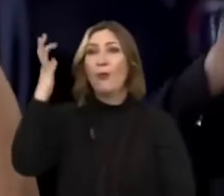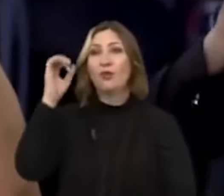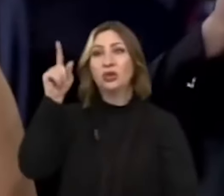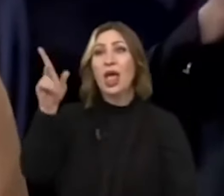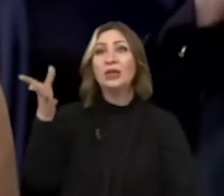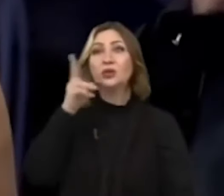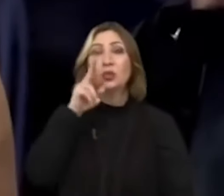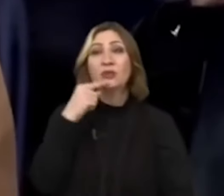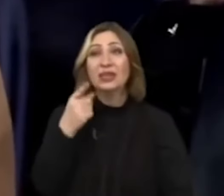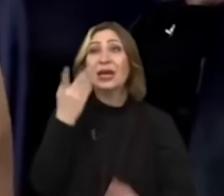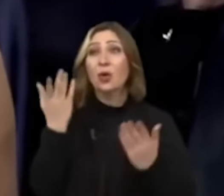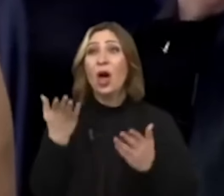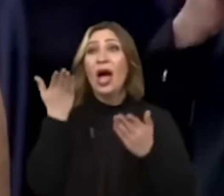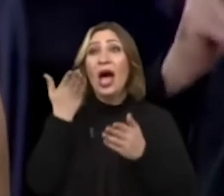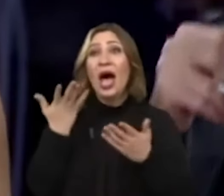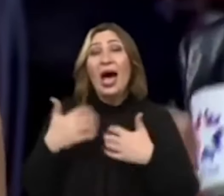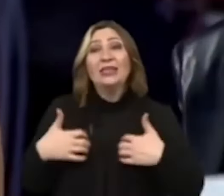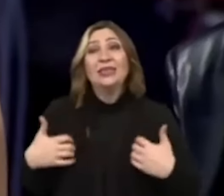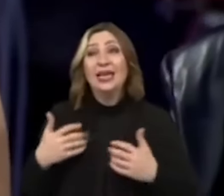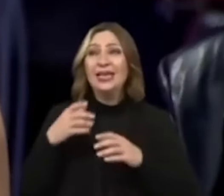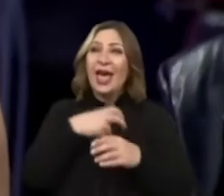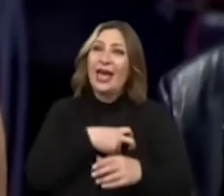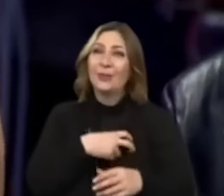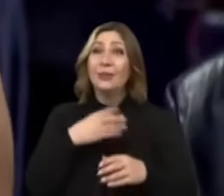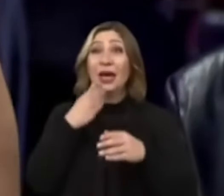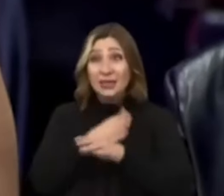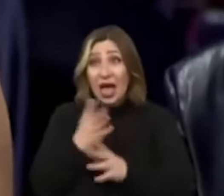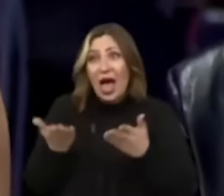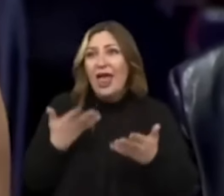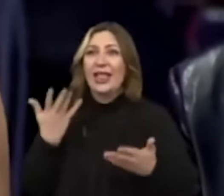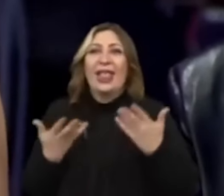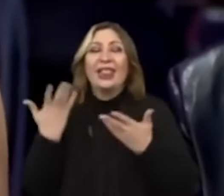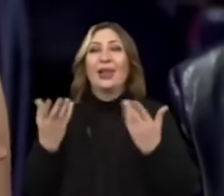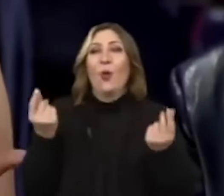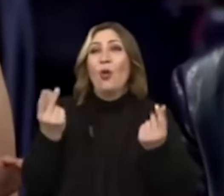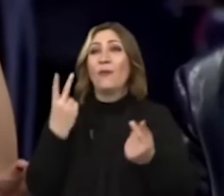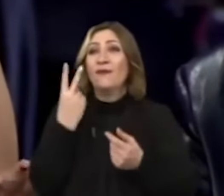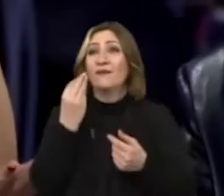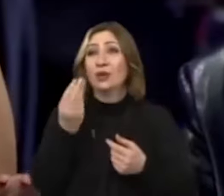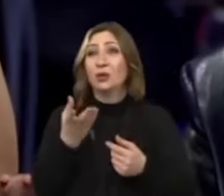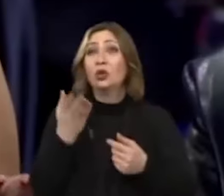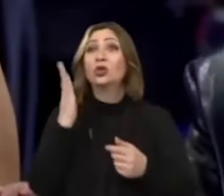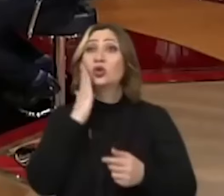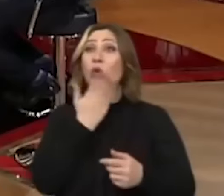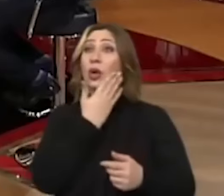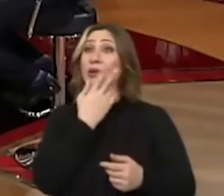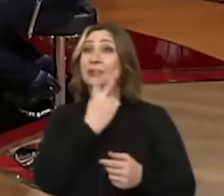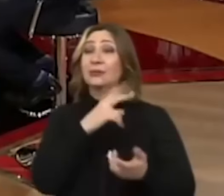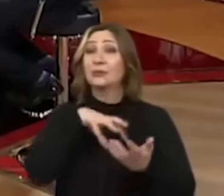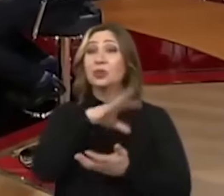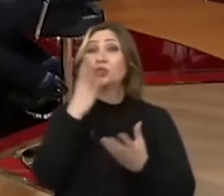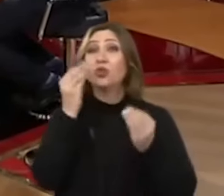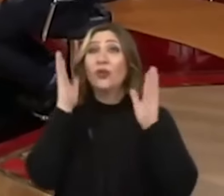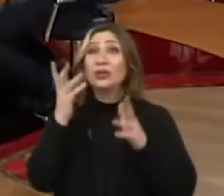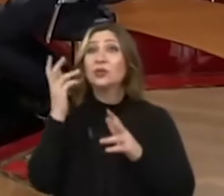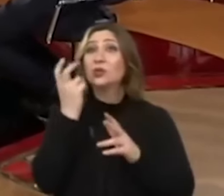de en son söylediğine göre bu aslan yarim o kısmı, hani hakikaten hareketli dediğimiz kısmı canlı söyleyecek. Tokat hadi. Yöresinde pek